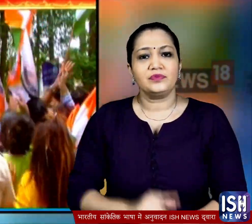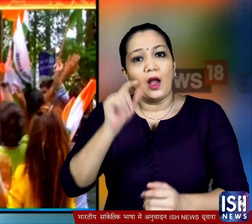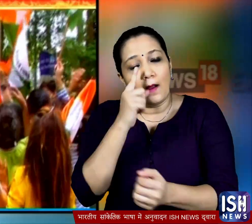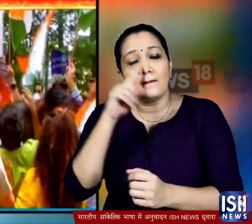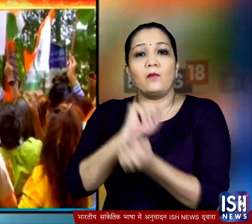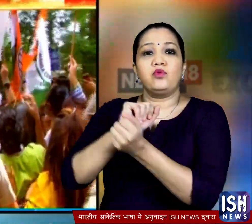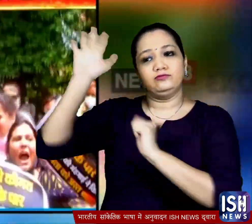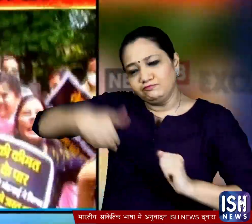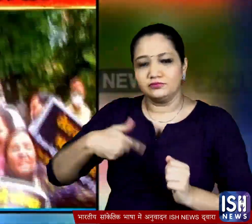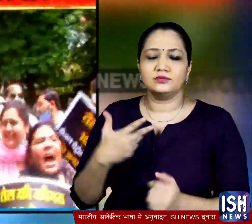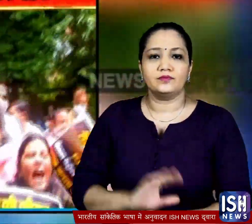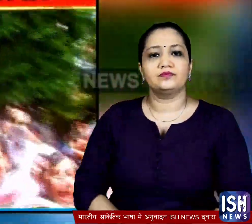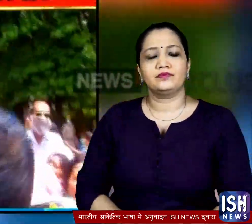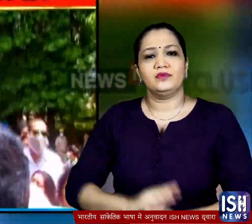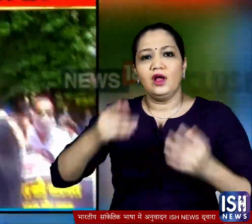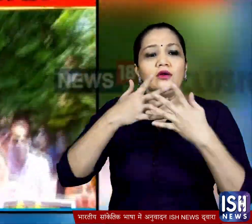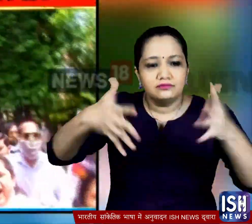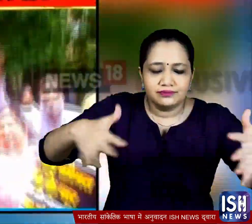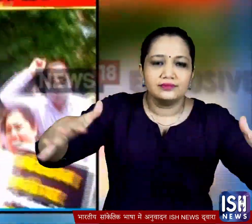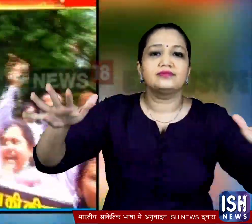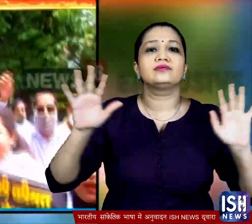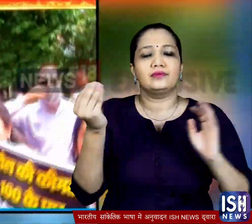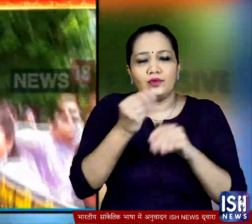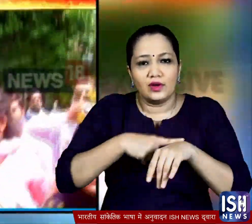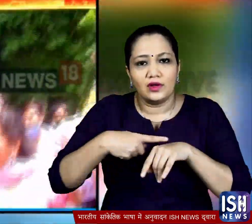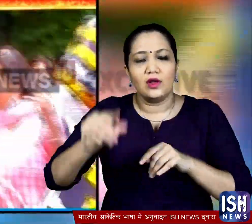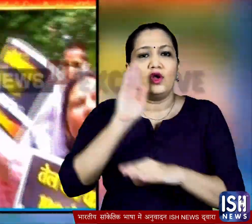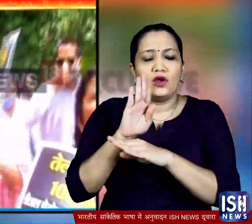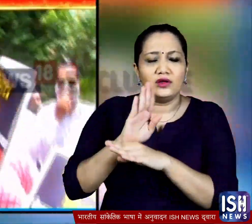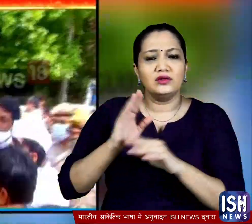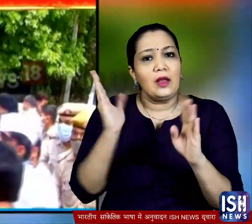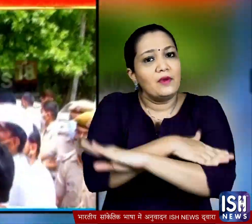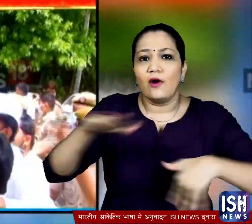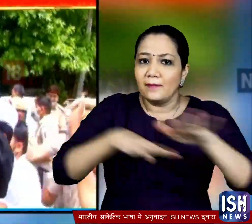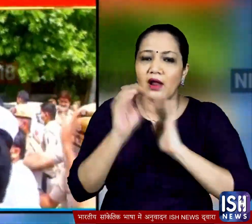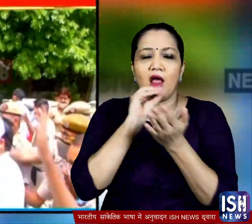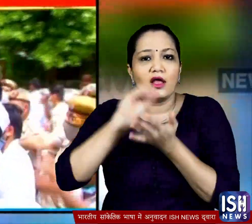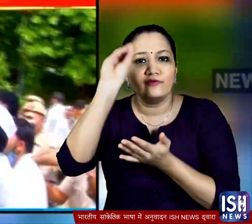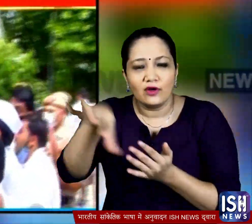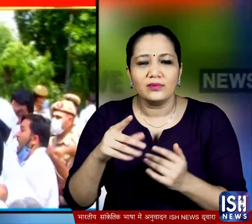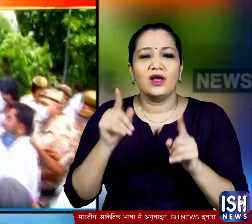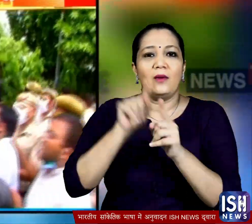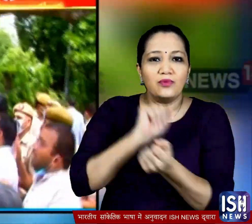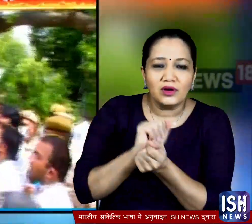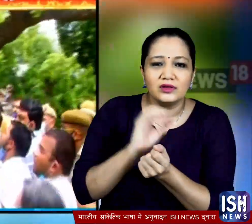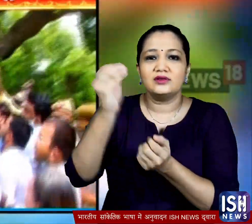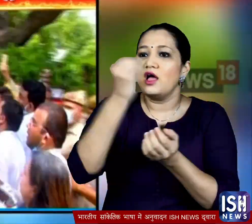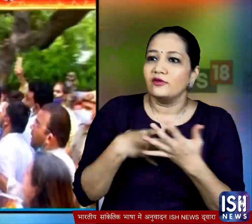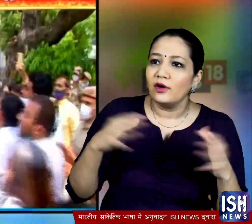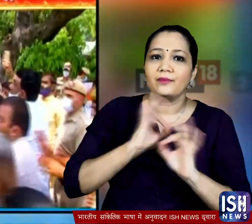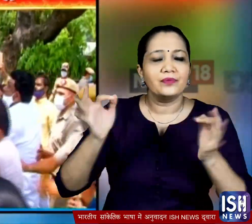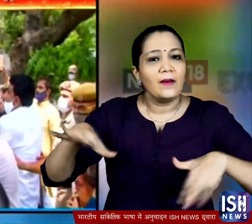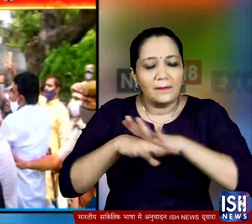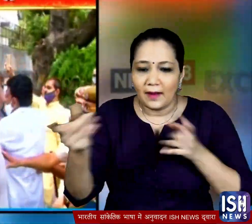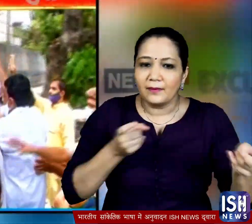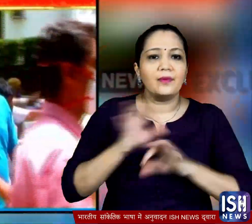महिला पुलिस को बुलाना पड़ा। धीरे धीरे भीड़ छटनी शुरू हुई। कांग्रेस ने इस प्रदर्शन की पहले से कोई सूचना पुलिस या सरकार को नहीं दी थी, इसलिए